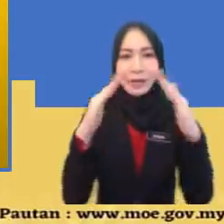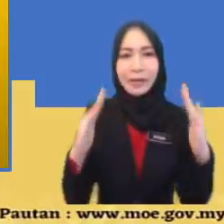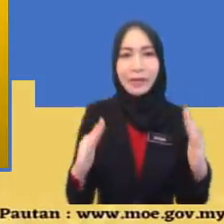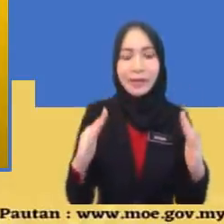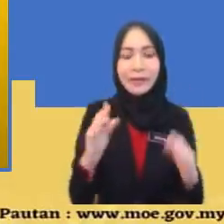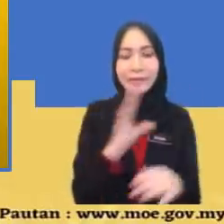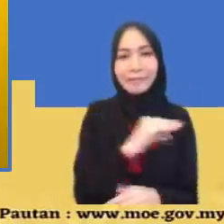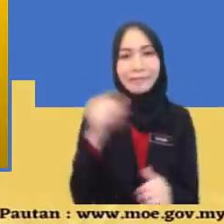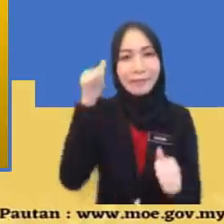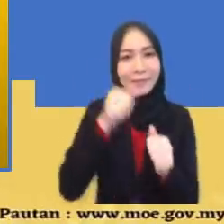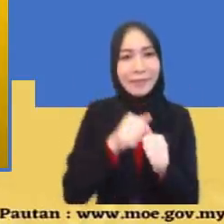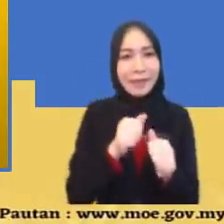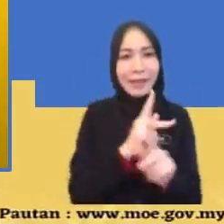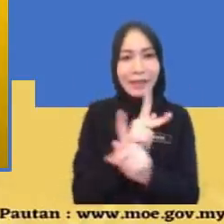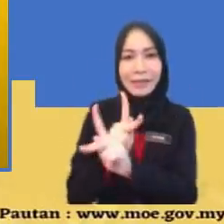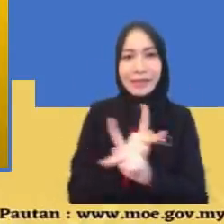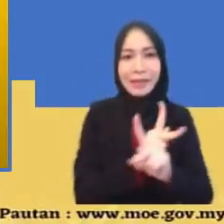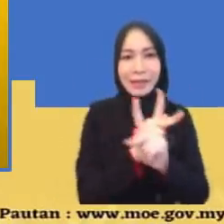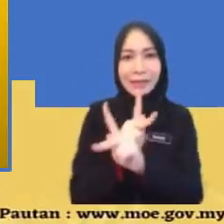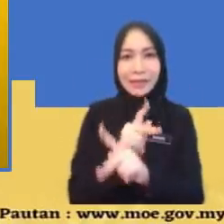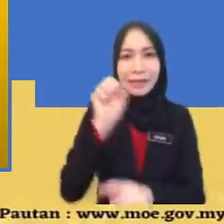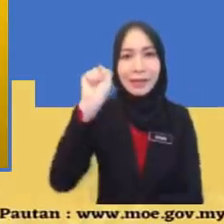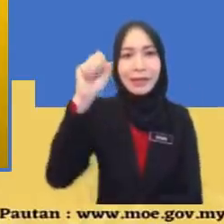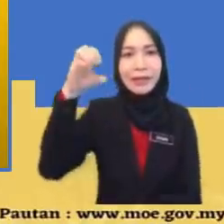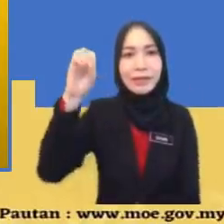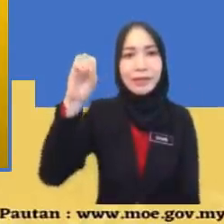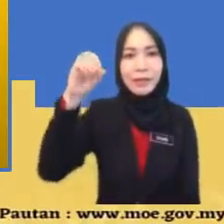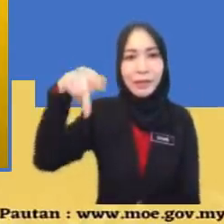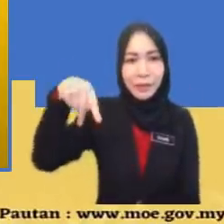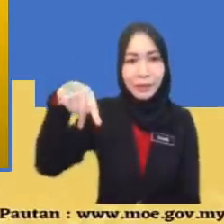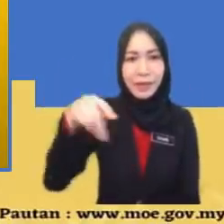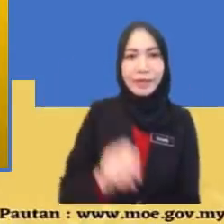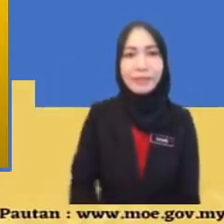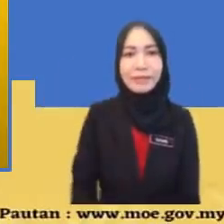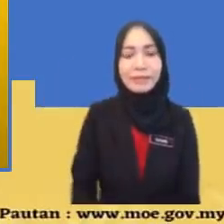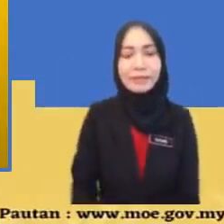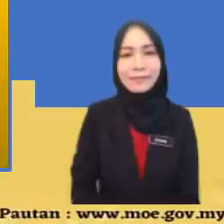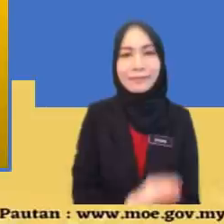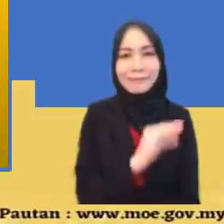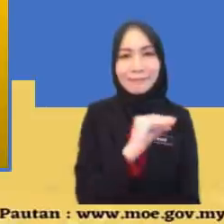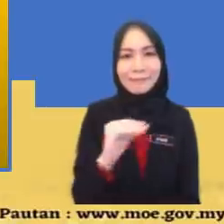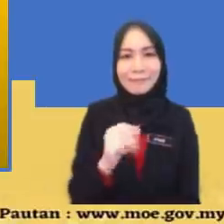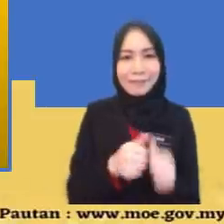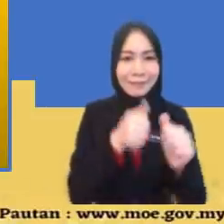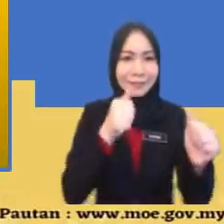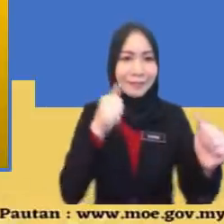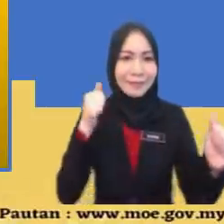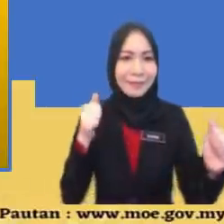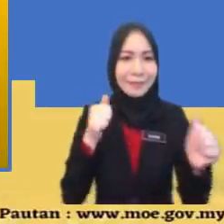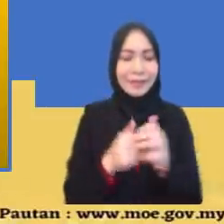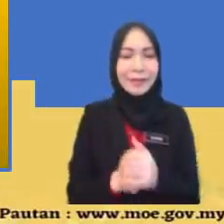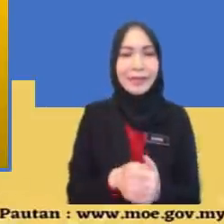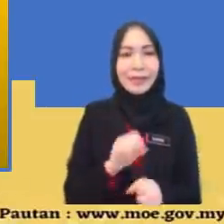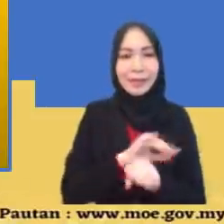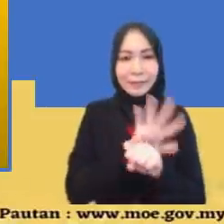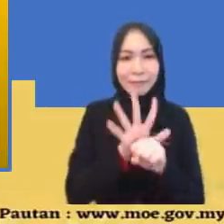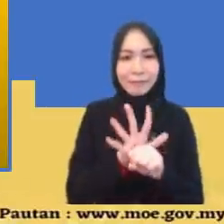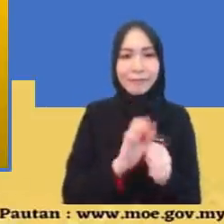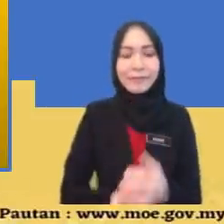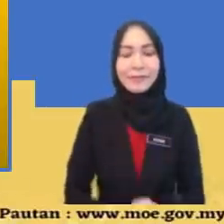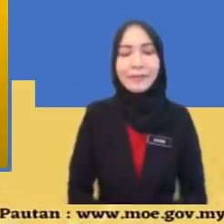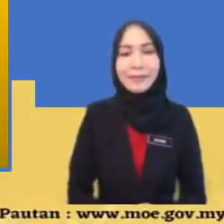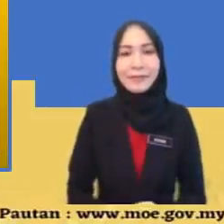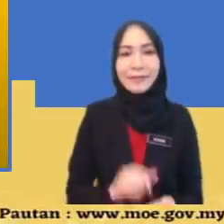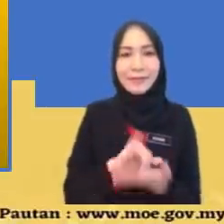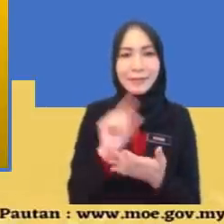bagi menyesal penularan kau Beat terbilang zat Yan mobil Hai Taufiq walhidayah wassalamualaikum